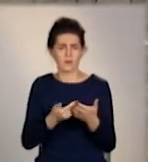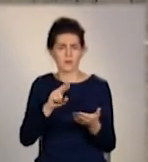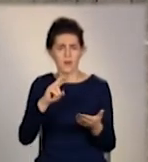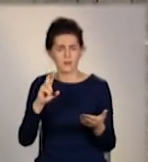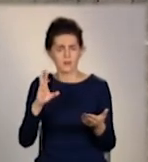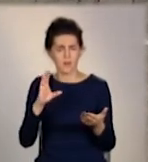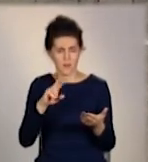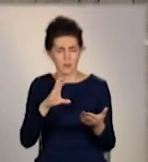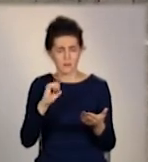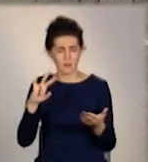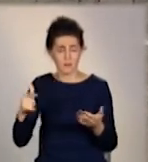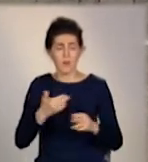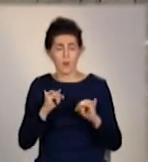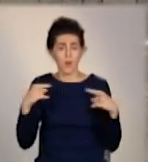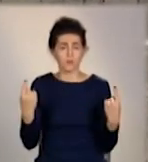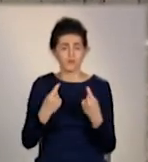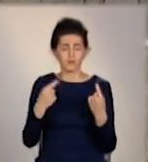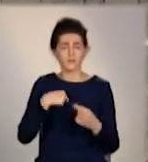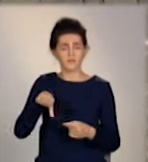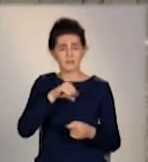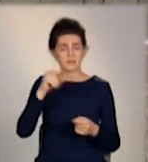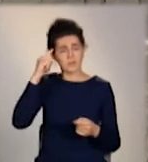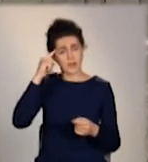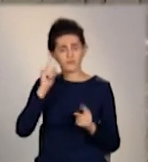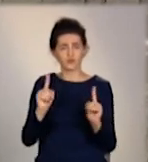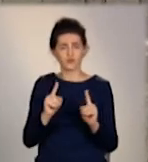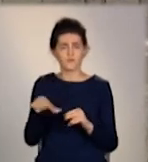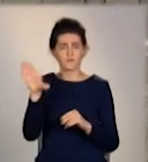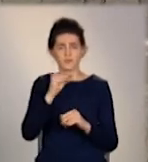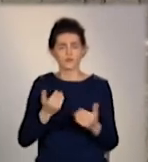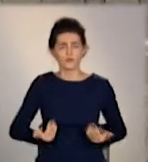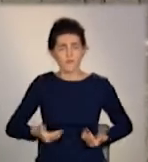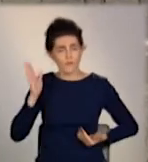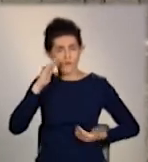І, звичайно, ми знаємо, що життя водойми,